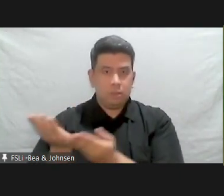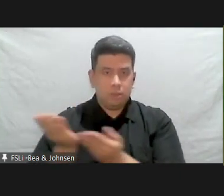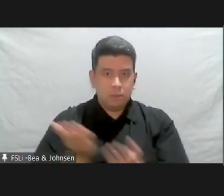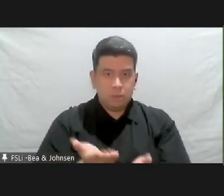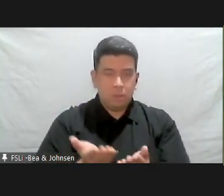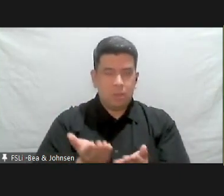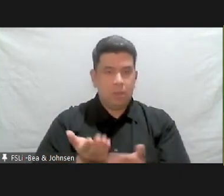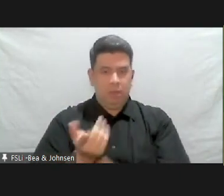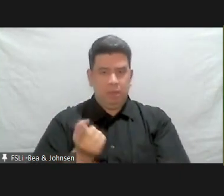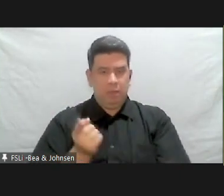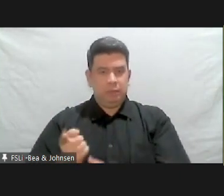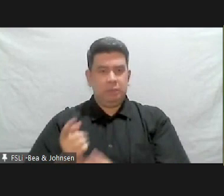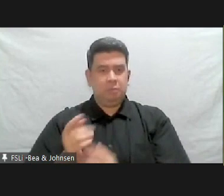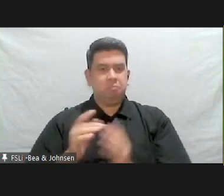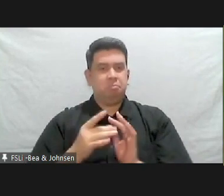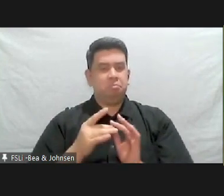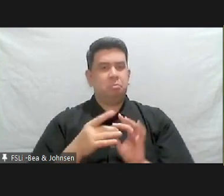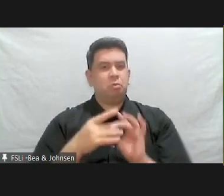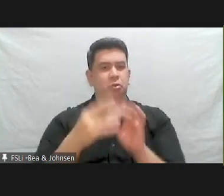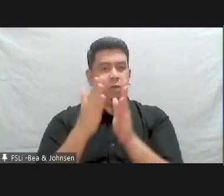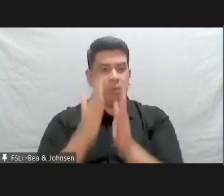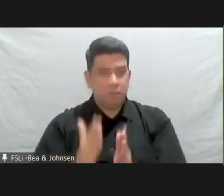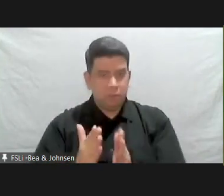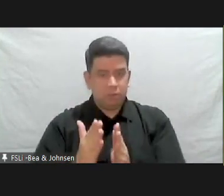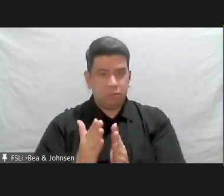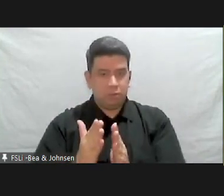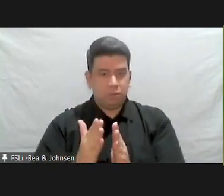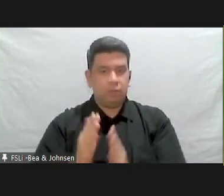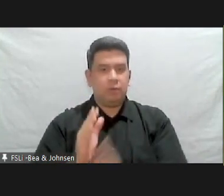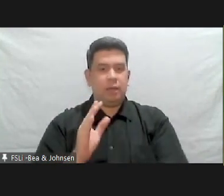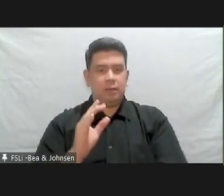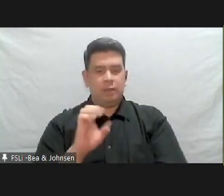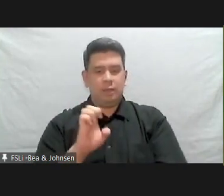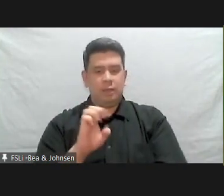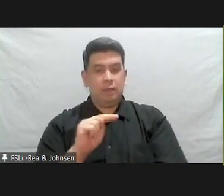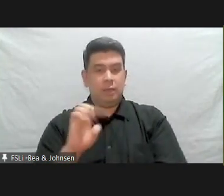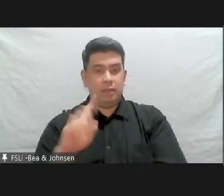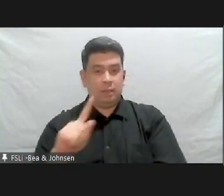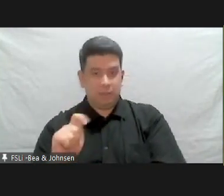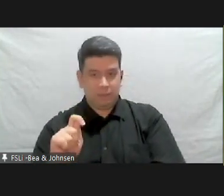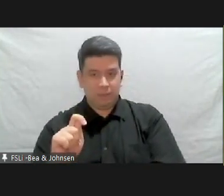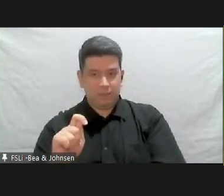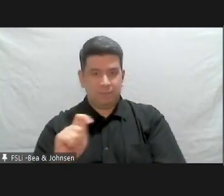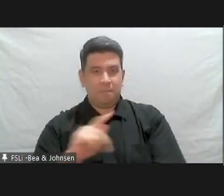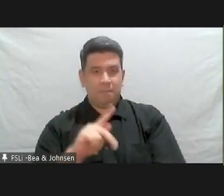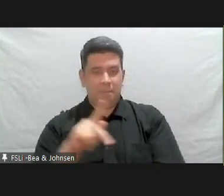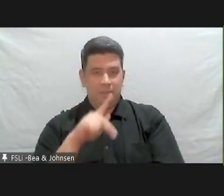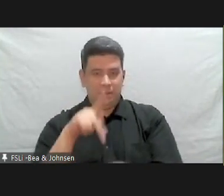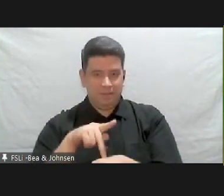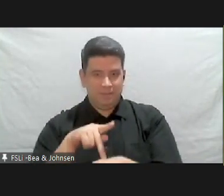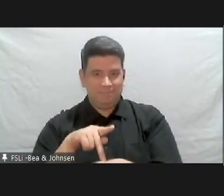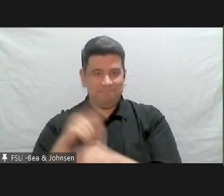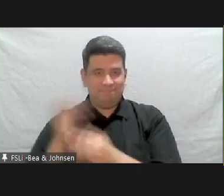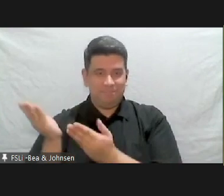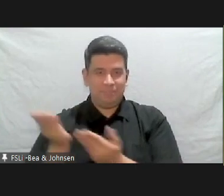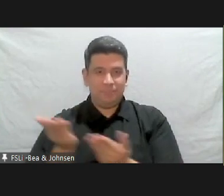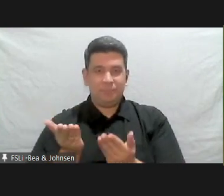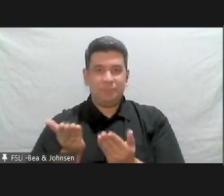ng kaunting paalala, child safeguarding protocols po ng INET Philippines.